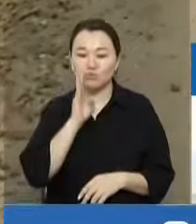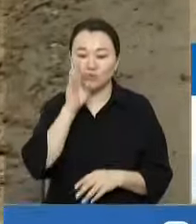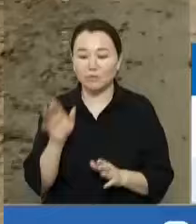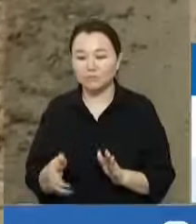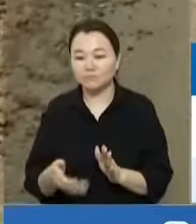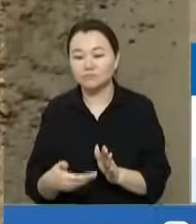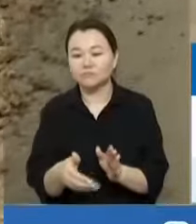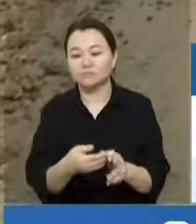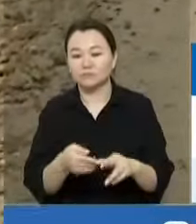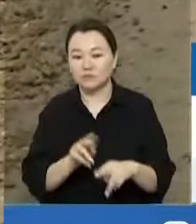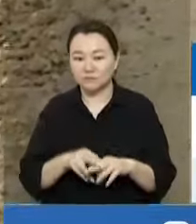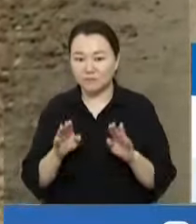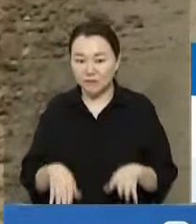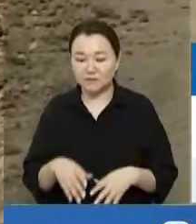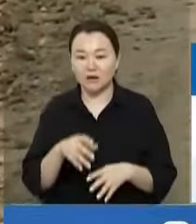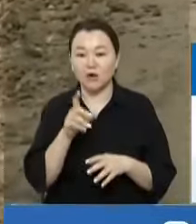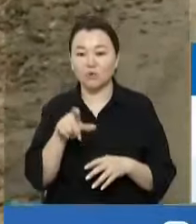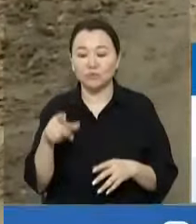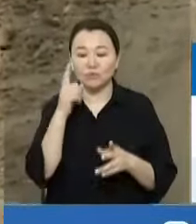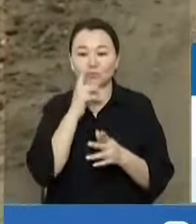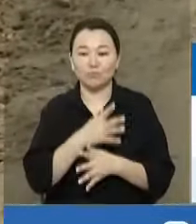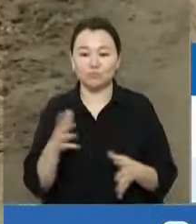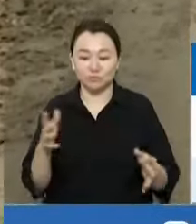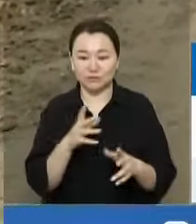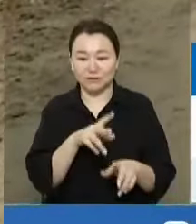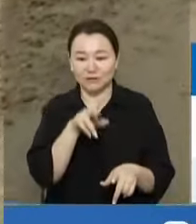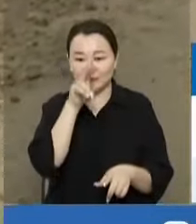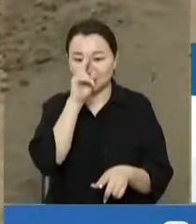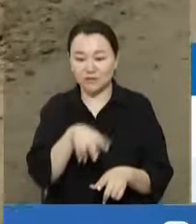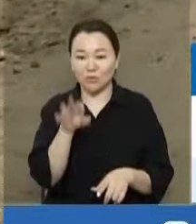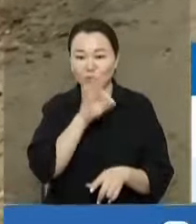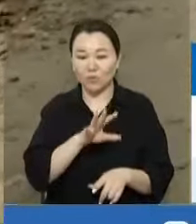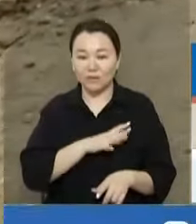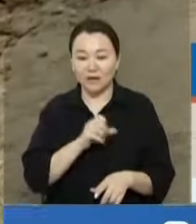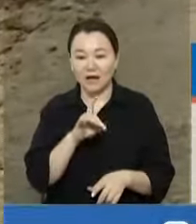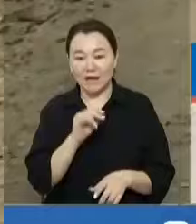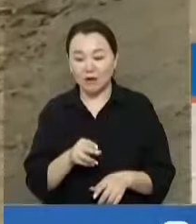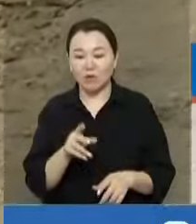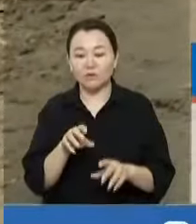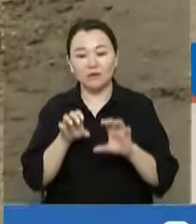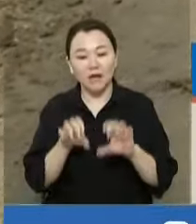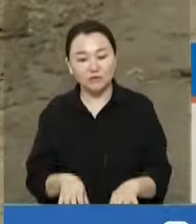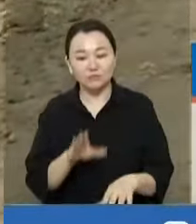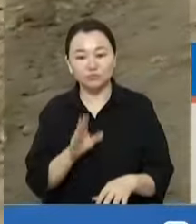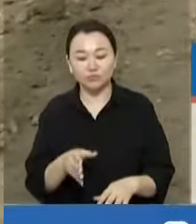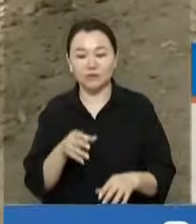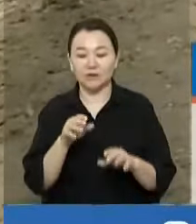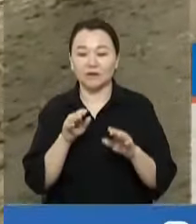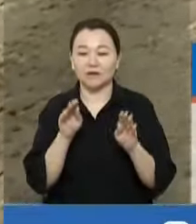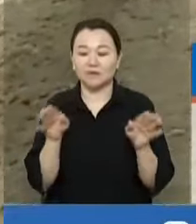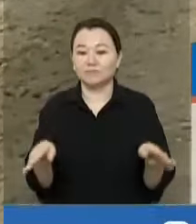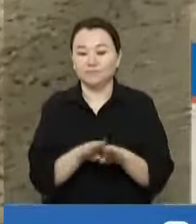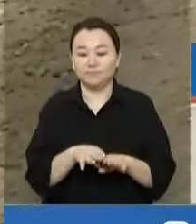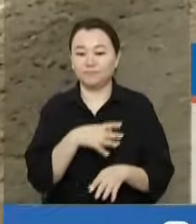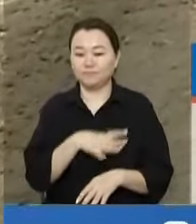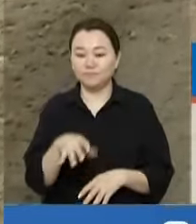кеткен. Алайда бұл жағдайдан тұрғындардың басым бөлігі хабарсыз болып шыққан. Мұнда не құбыр тасталып, не бетік көмілмегендіктен